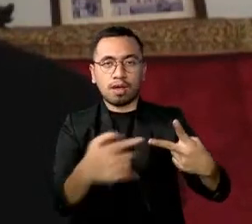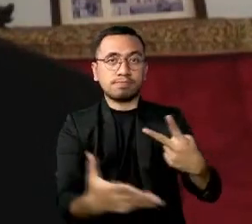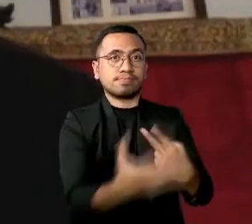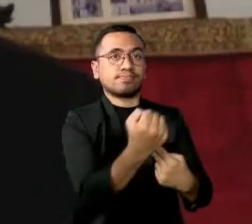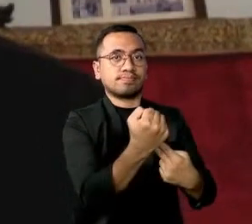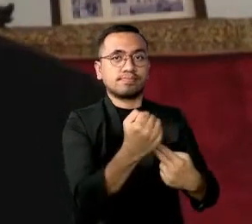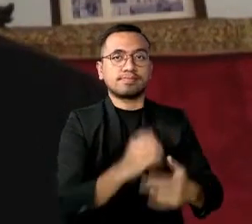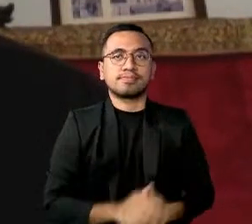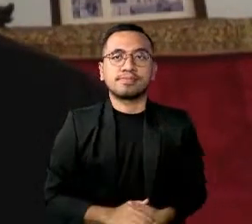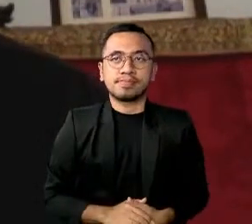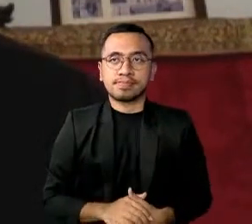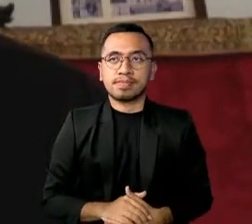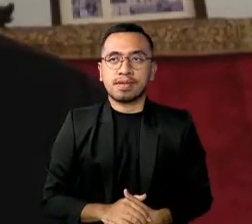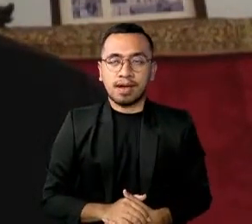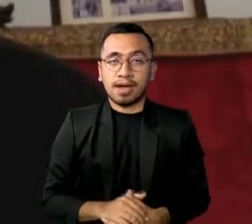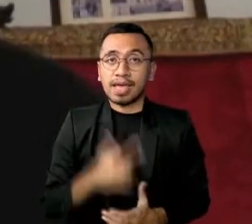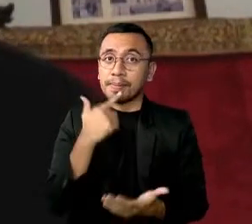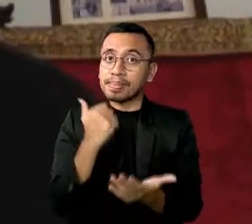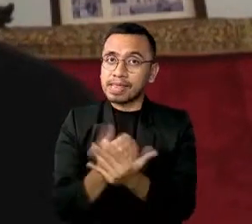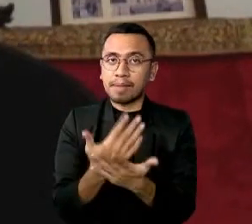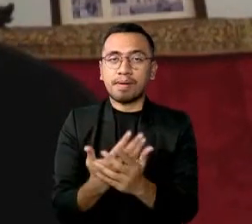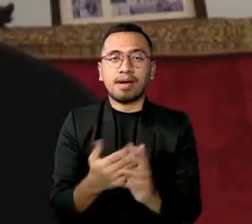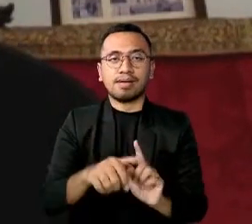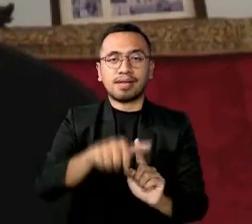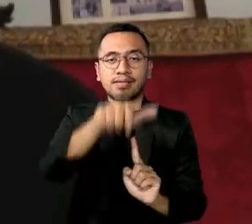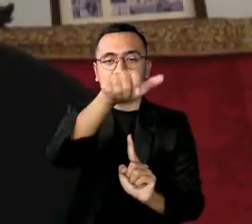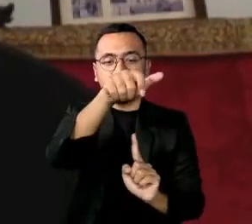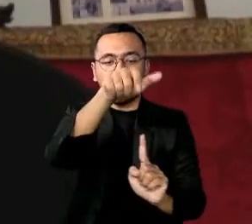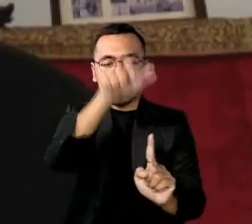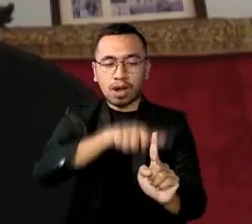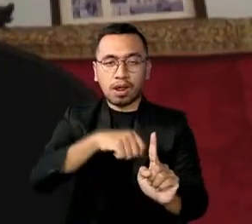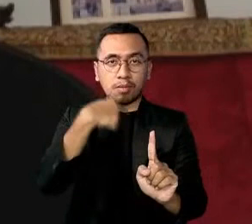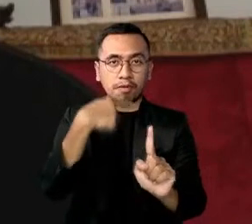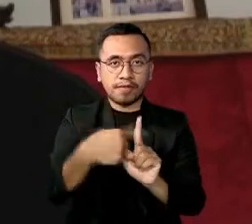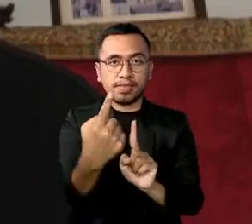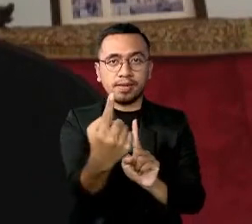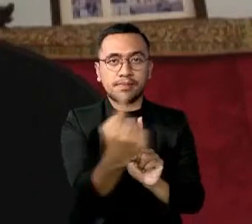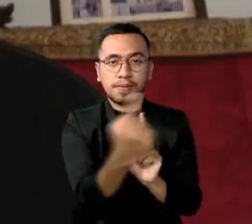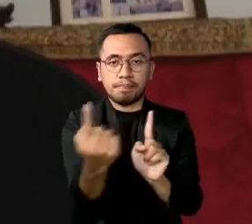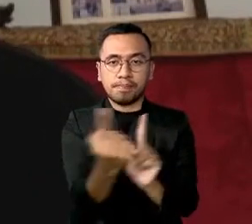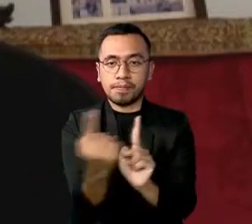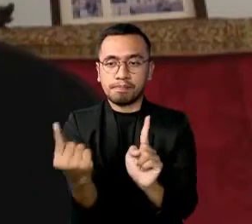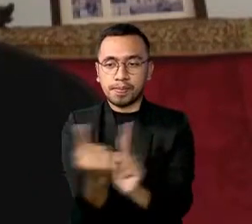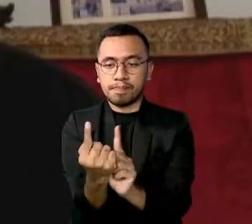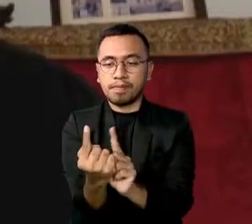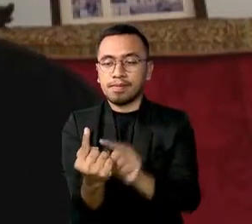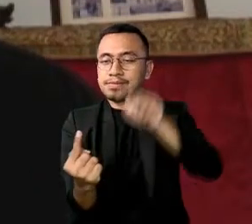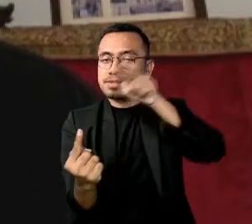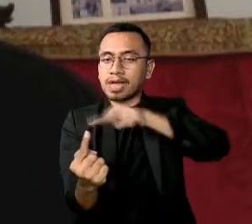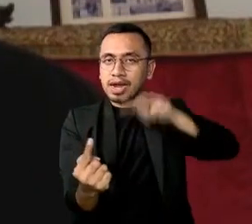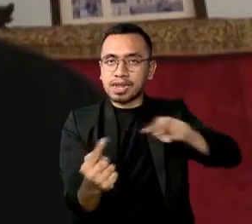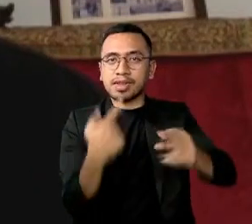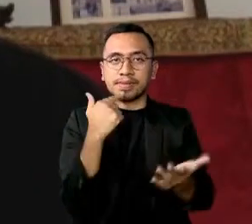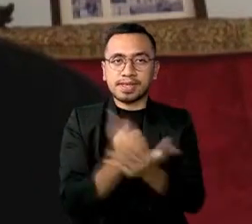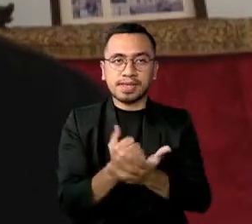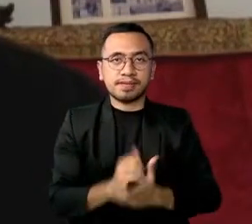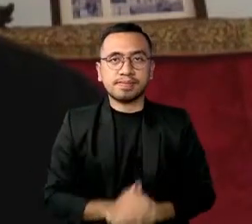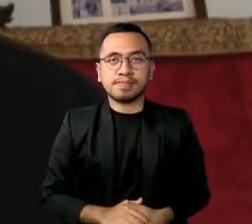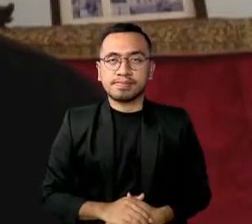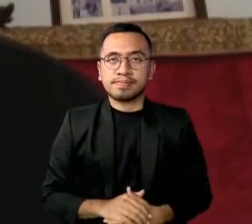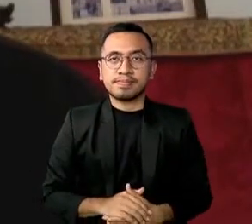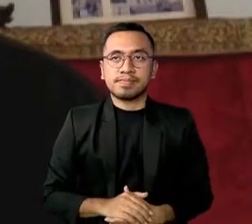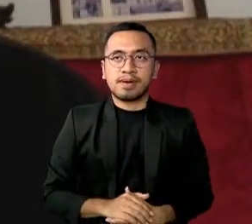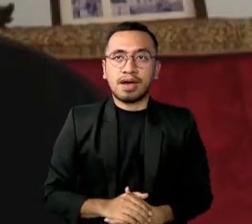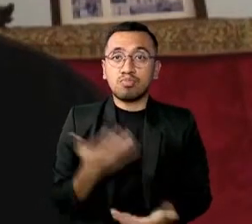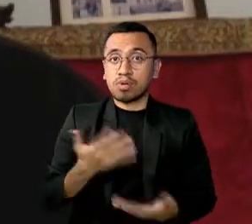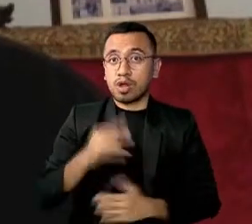melakukan 100% kontak racing jadi walaupun kita gua hari ini tidak bergerak kemana-mana tapi keacakan